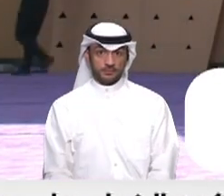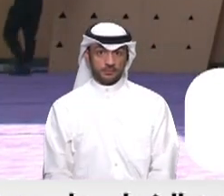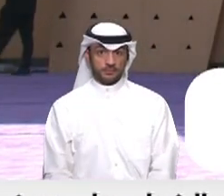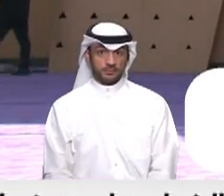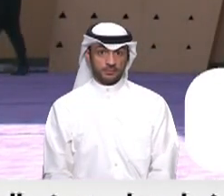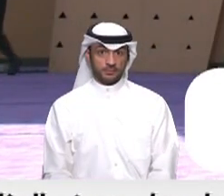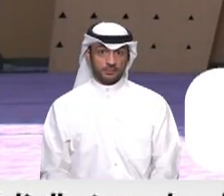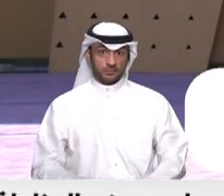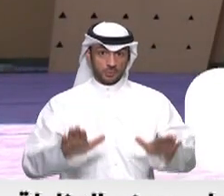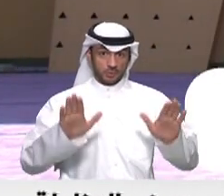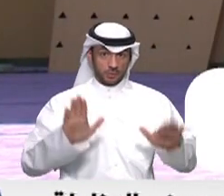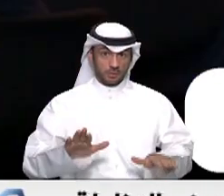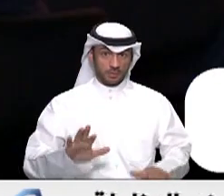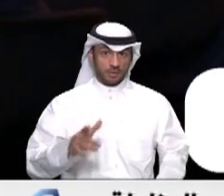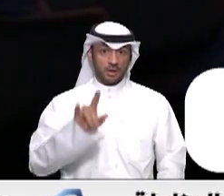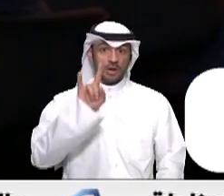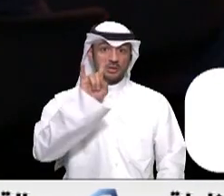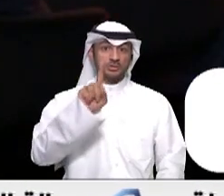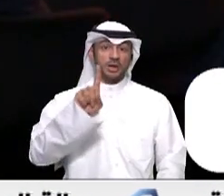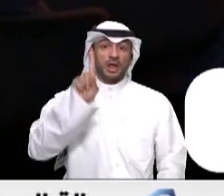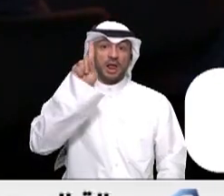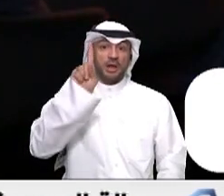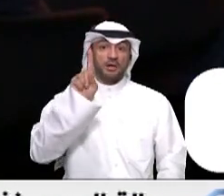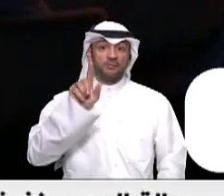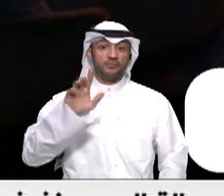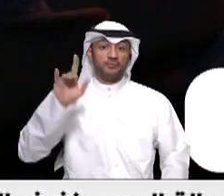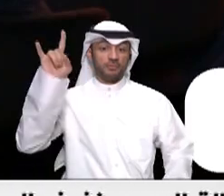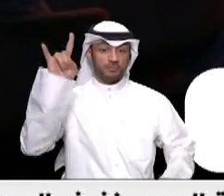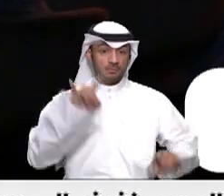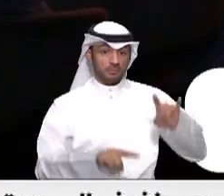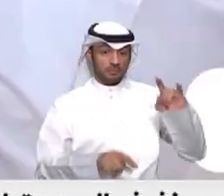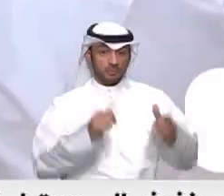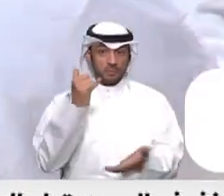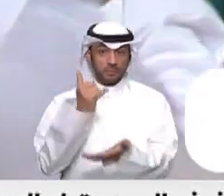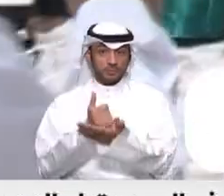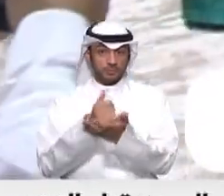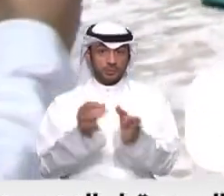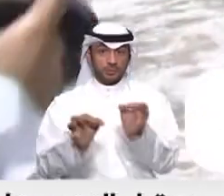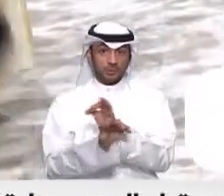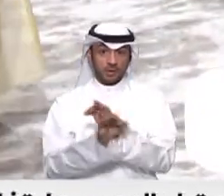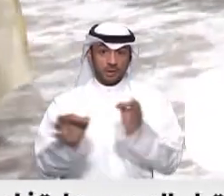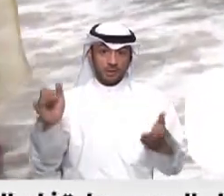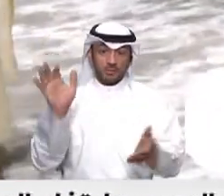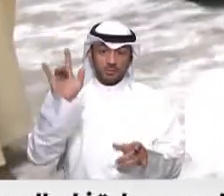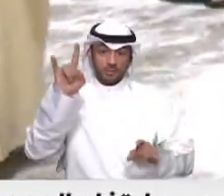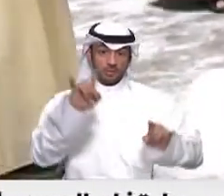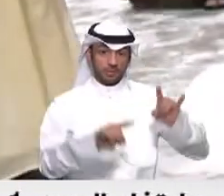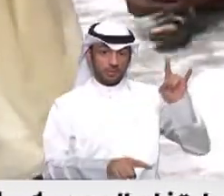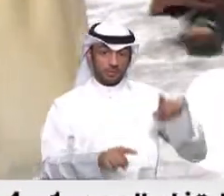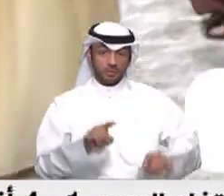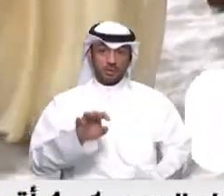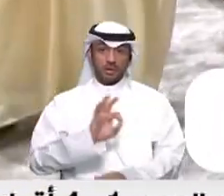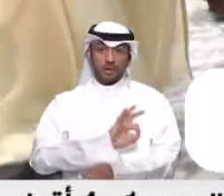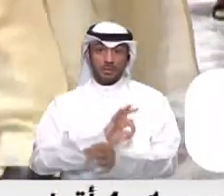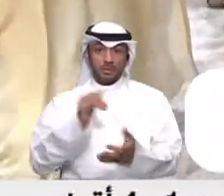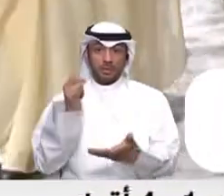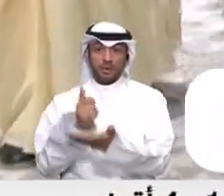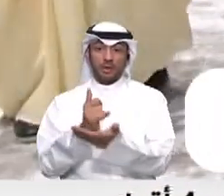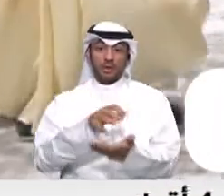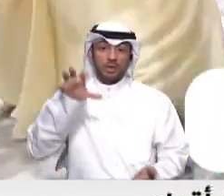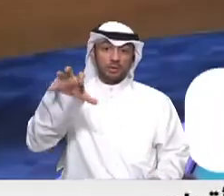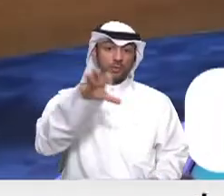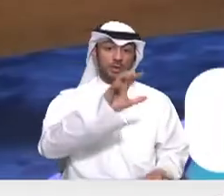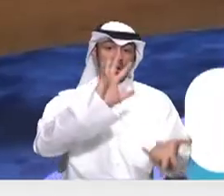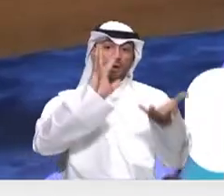بحضور أكثر من 10,000 مشارك من قيادات قطاع الخدمات اللوجستية والتنفيذيين ورواد القطاع من مختلف دول